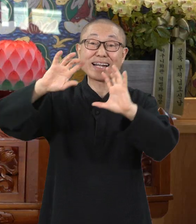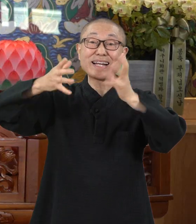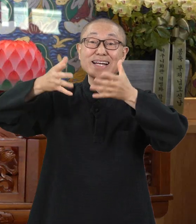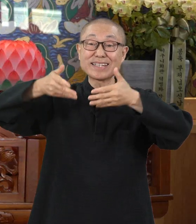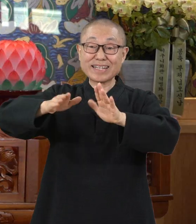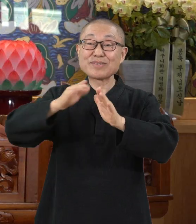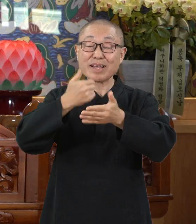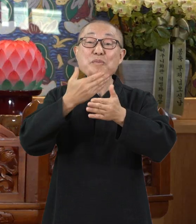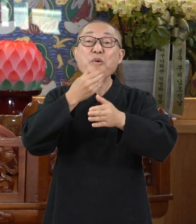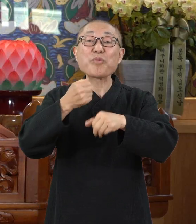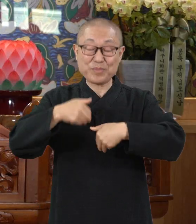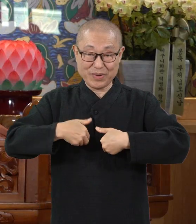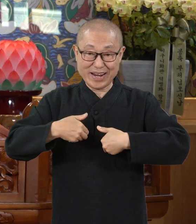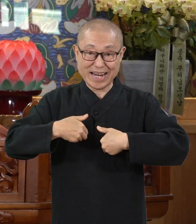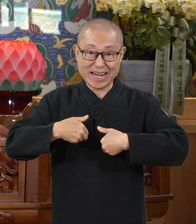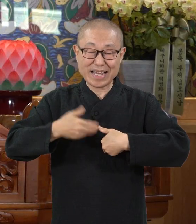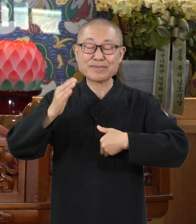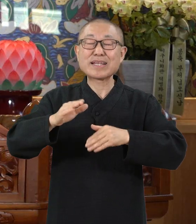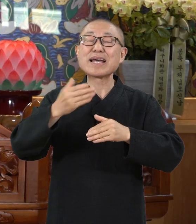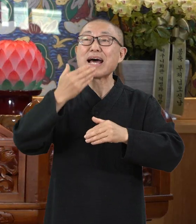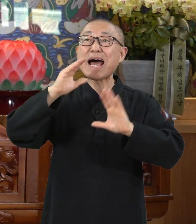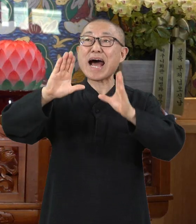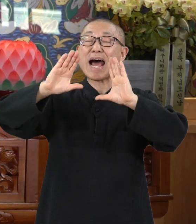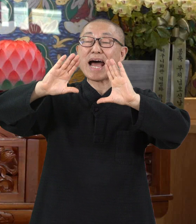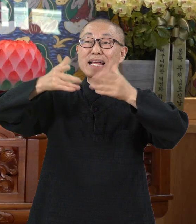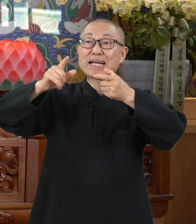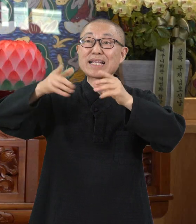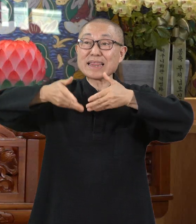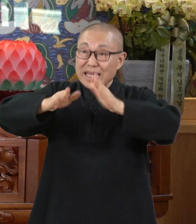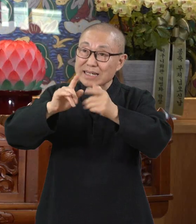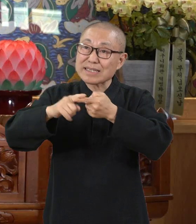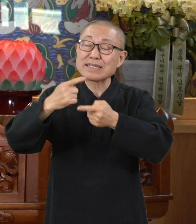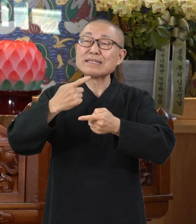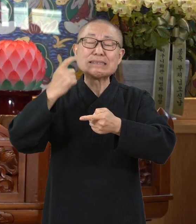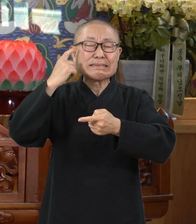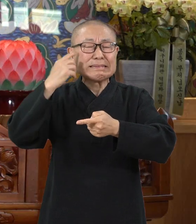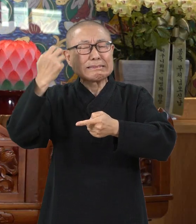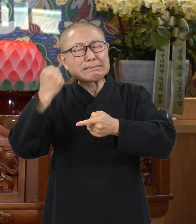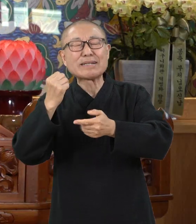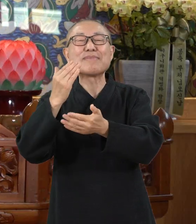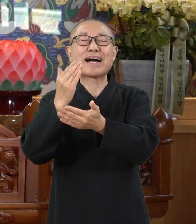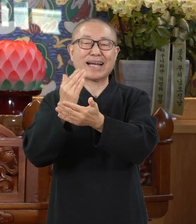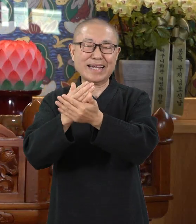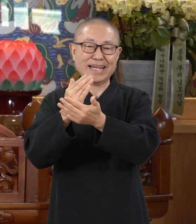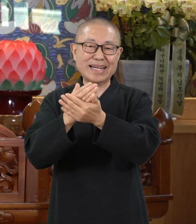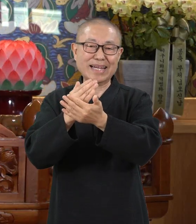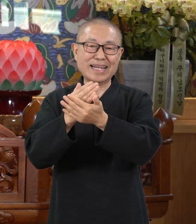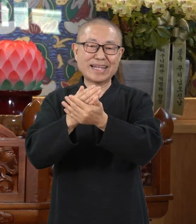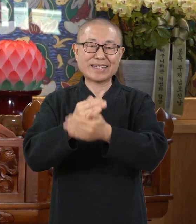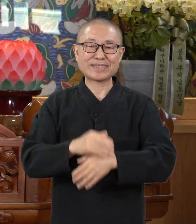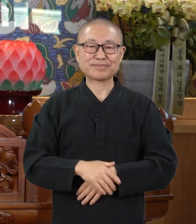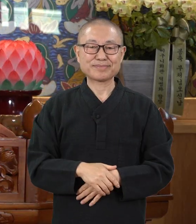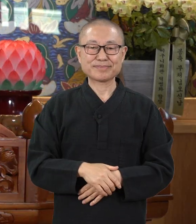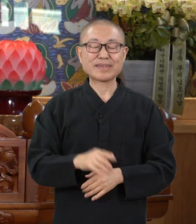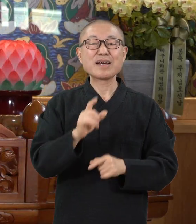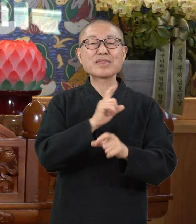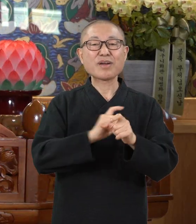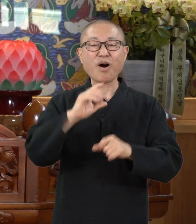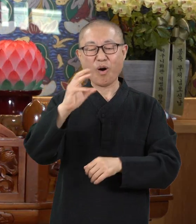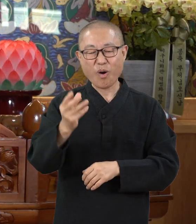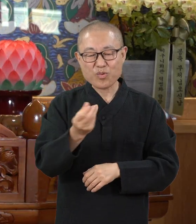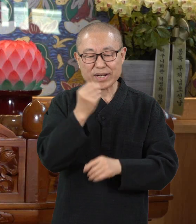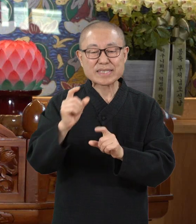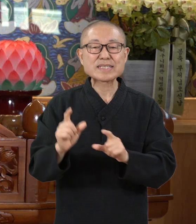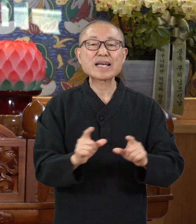것이지만 그러한 현상에 집착하지 말아라. 그거보다 그것을 넘어서서 더